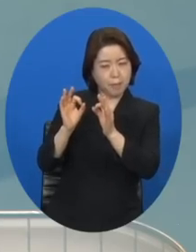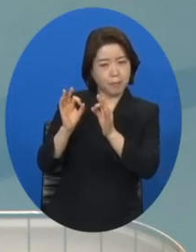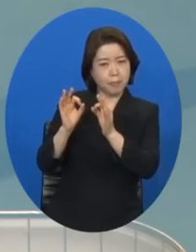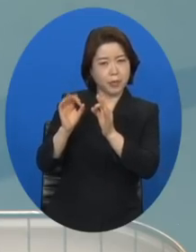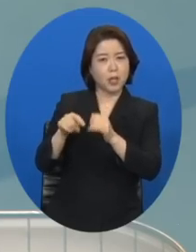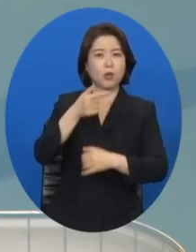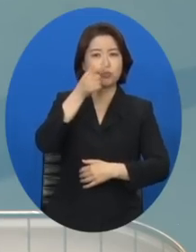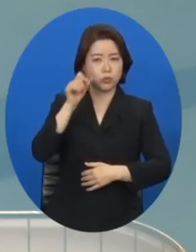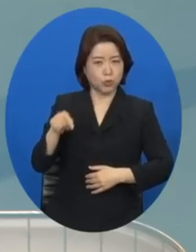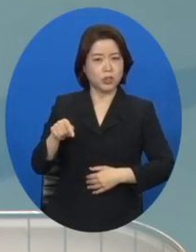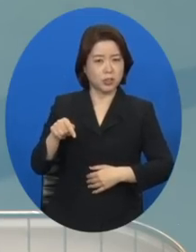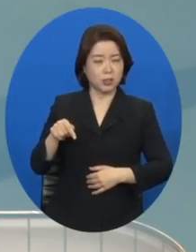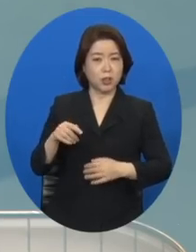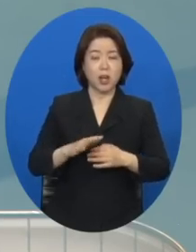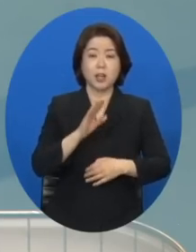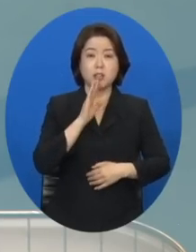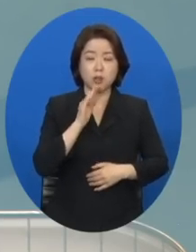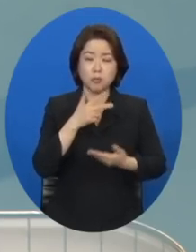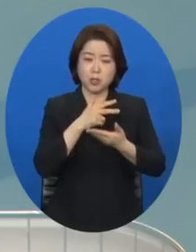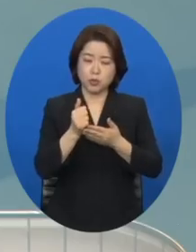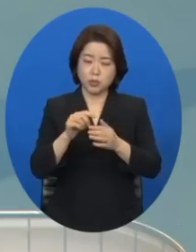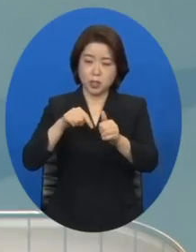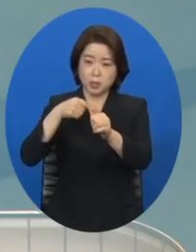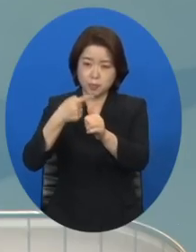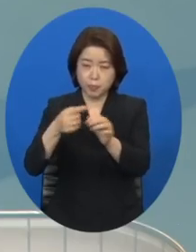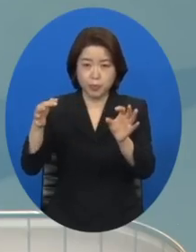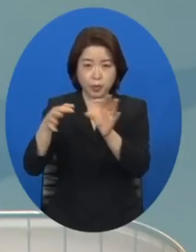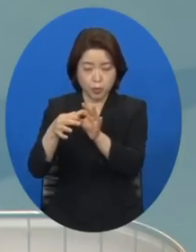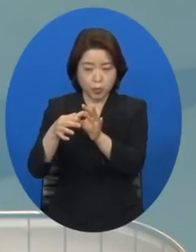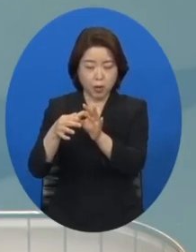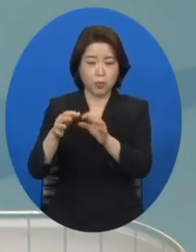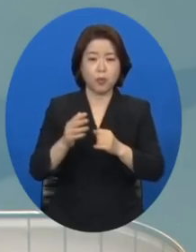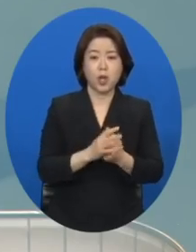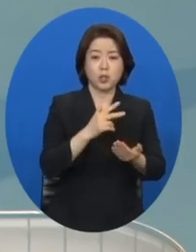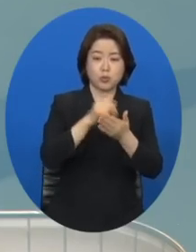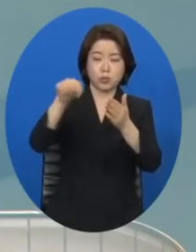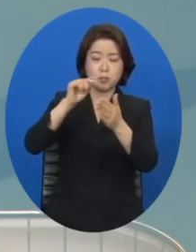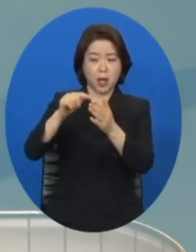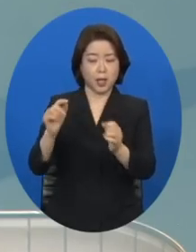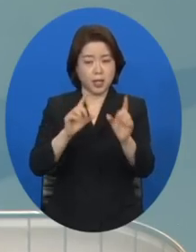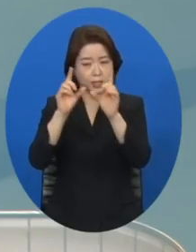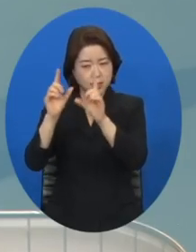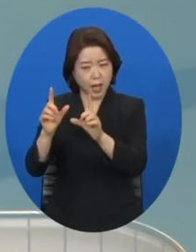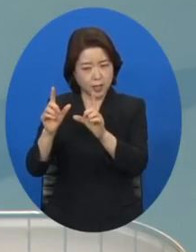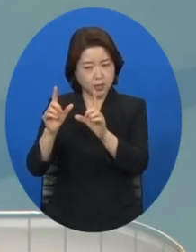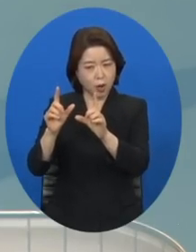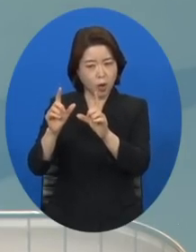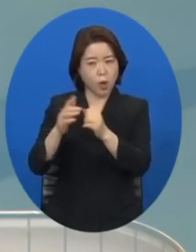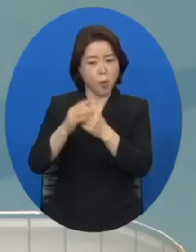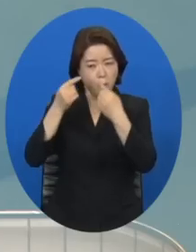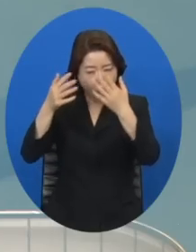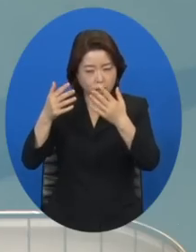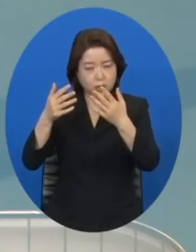우리가 정말 주님께 속하고 주님 안에 거하고 있는지를 알 수 없다는 거예요